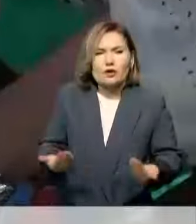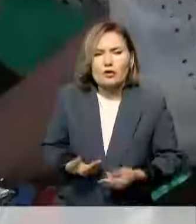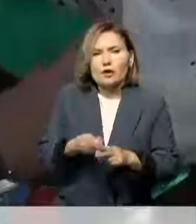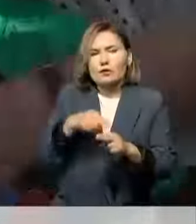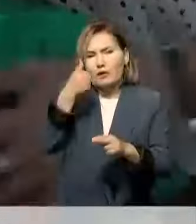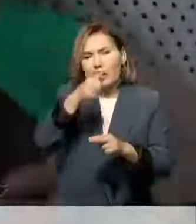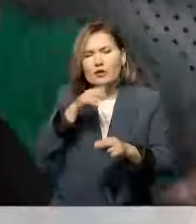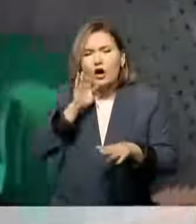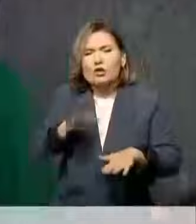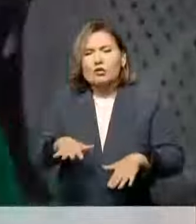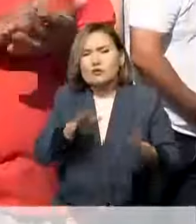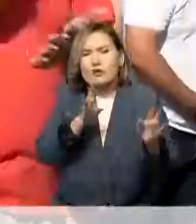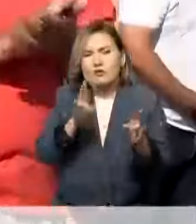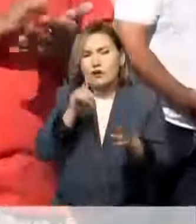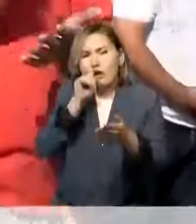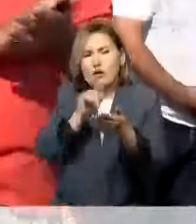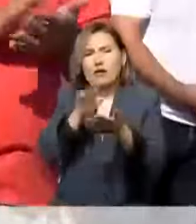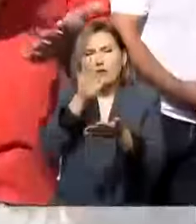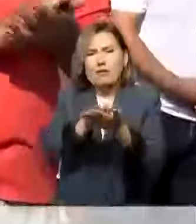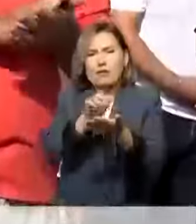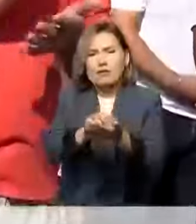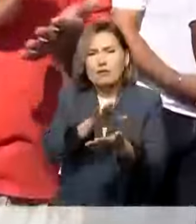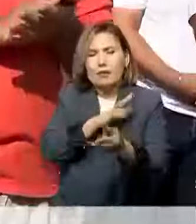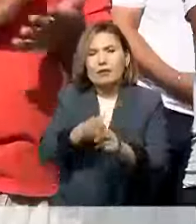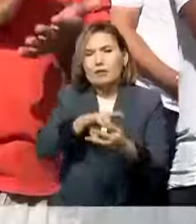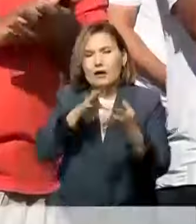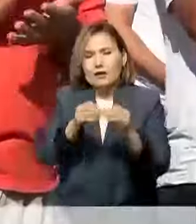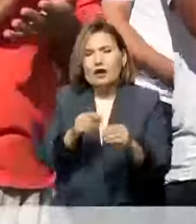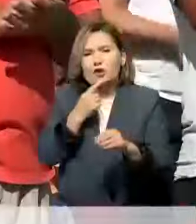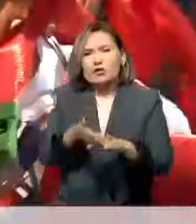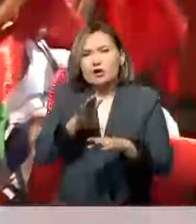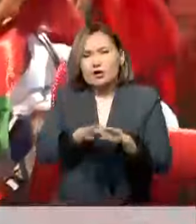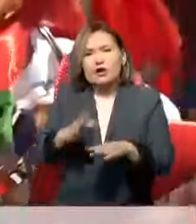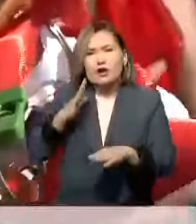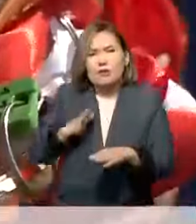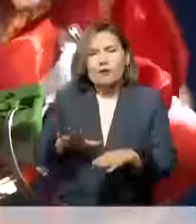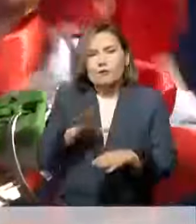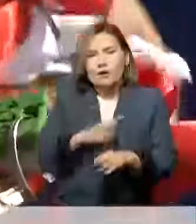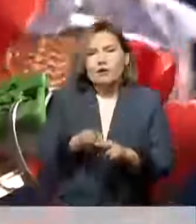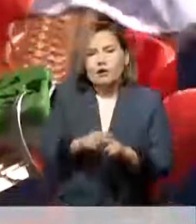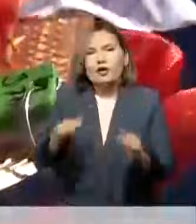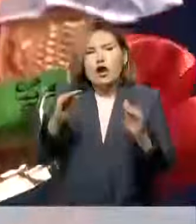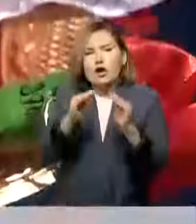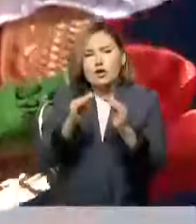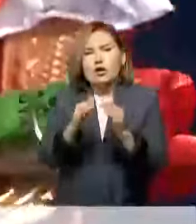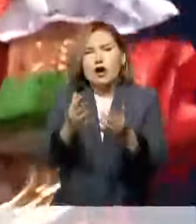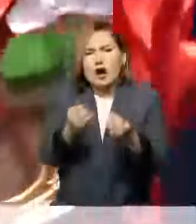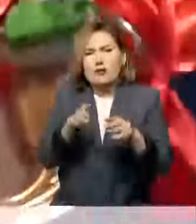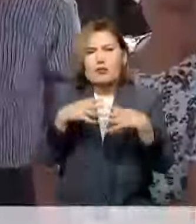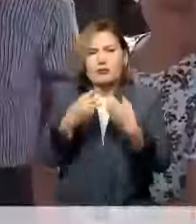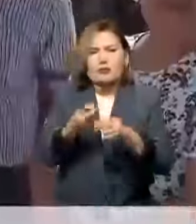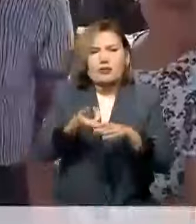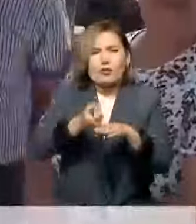биылғы тасқын үлкен әулетті бір күнде дымсыз қалдырған. Содан бері қандай қиындық көрсе де жақсылықтан үмітін үзбеген отбасы бүгін баспаналы